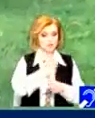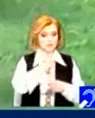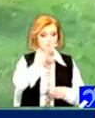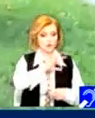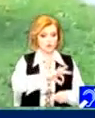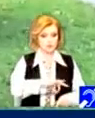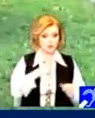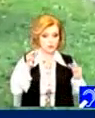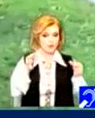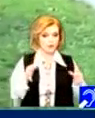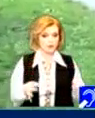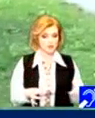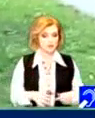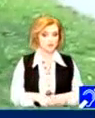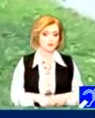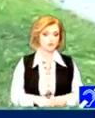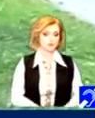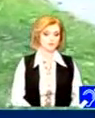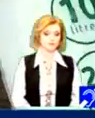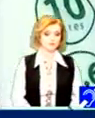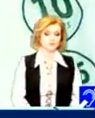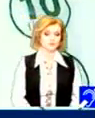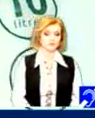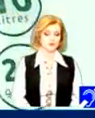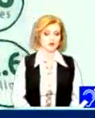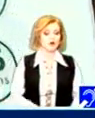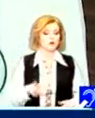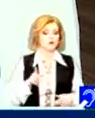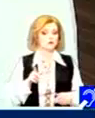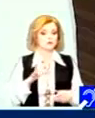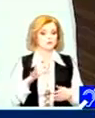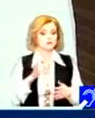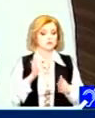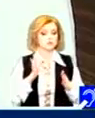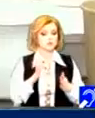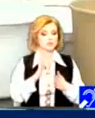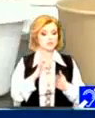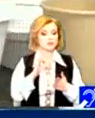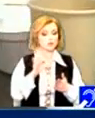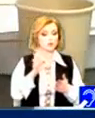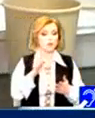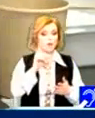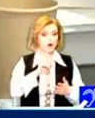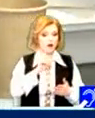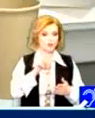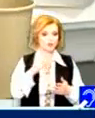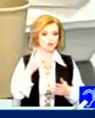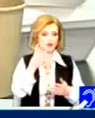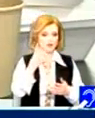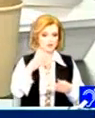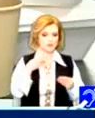folosirea plasticului cu grosimea mai mică de 50 de microni. O alternativă sunt pungile și vesela de unică folosință,